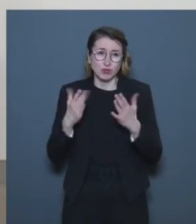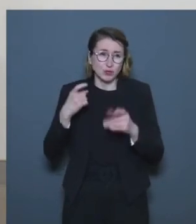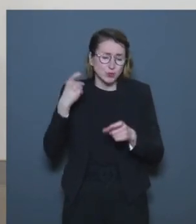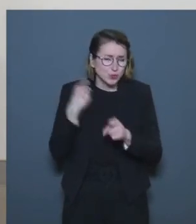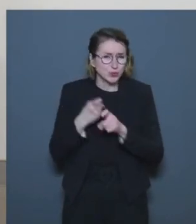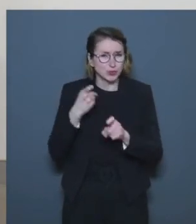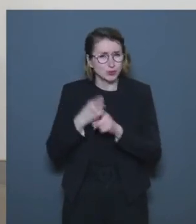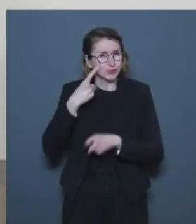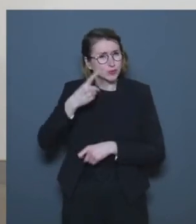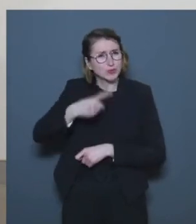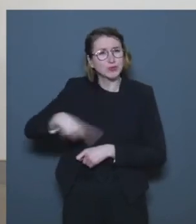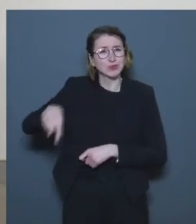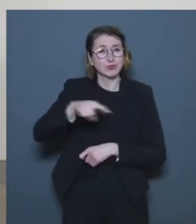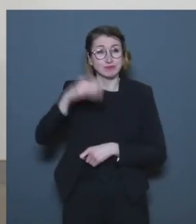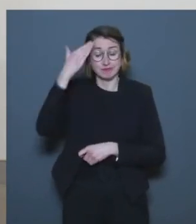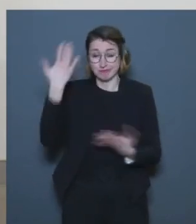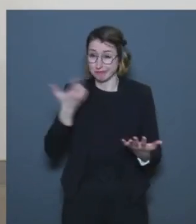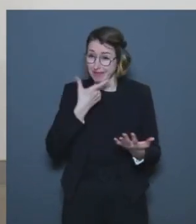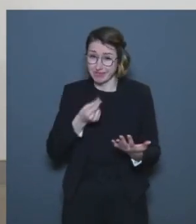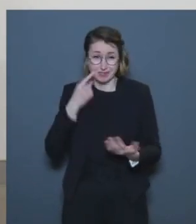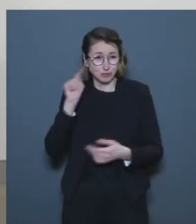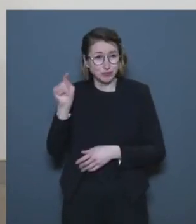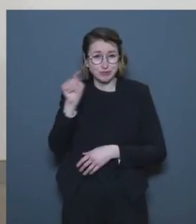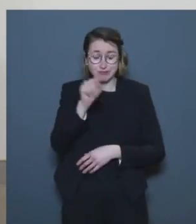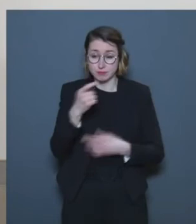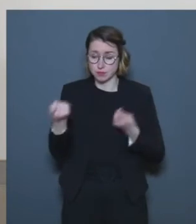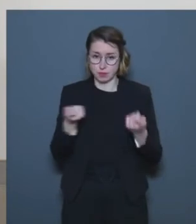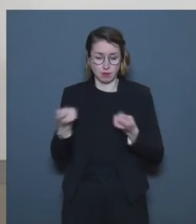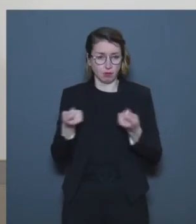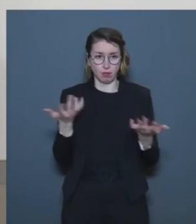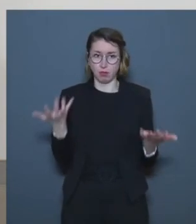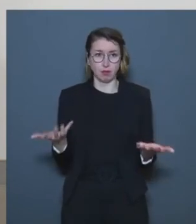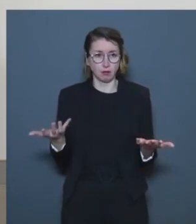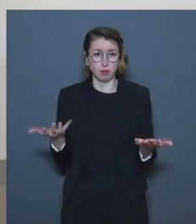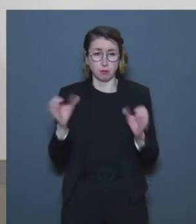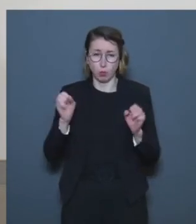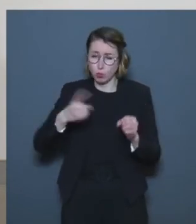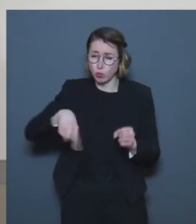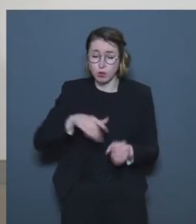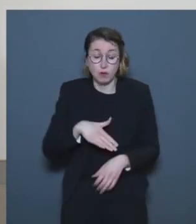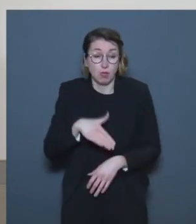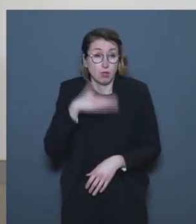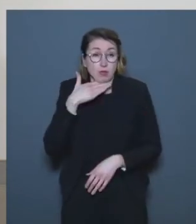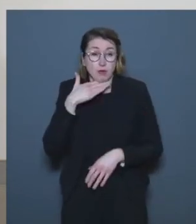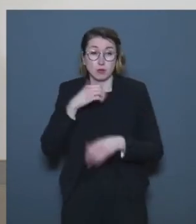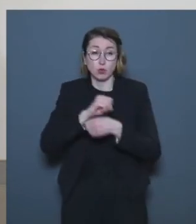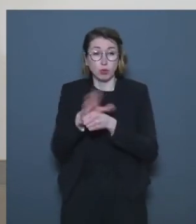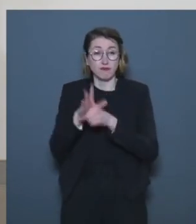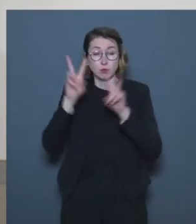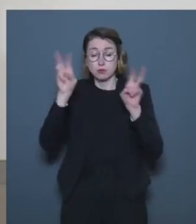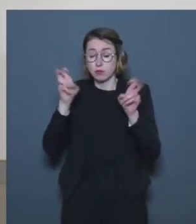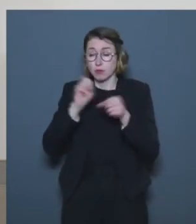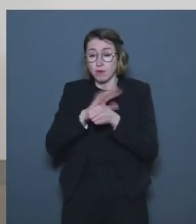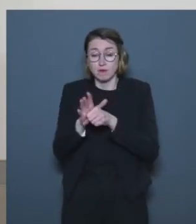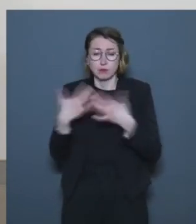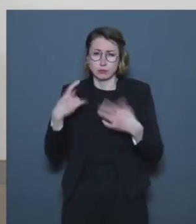situation est difficile à gérer. Beaucoup de nous en ont franchement marre de cette situation difficile et souvent la